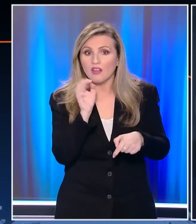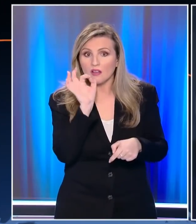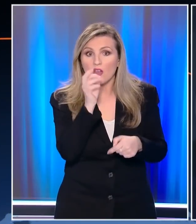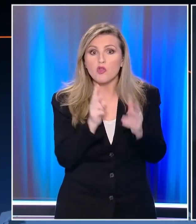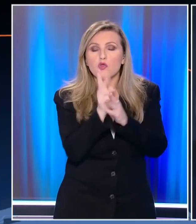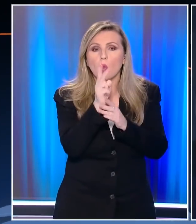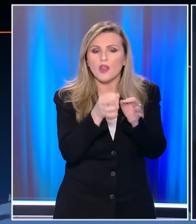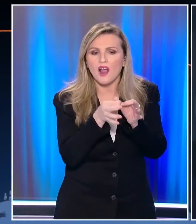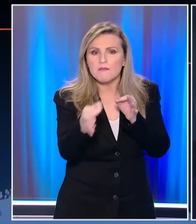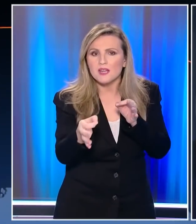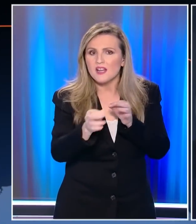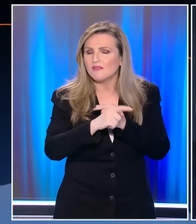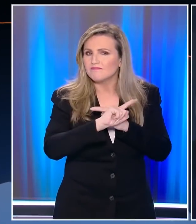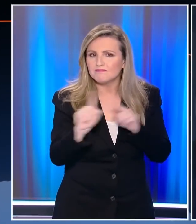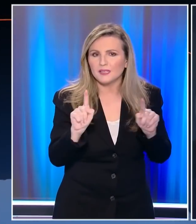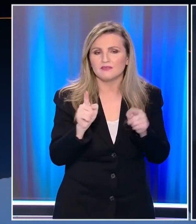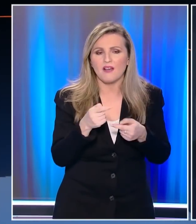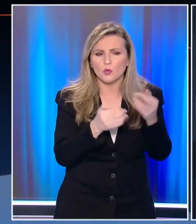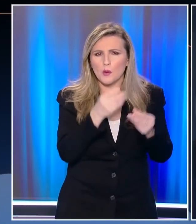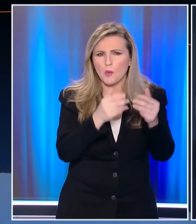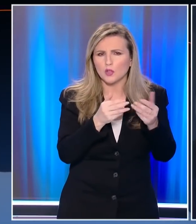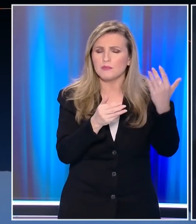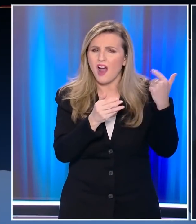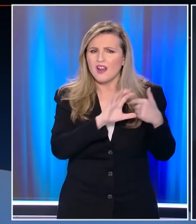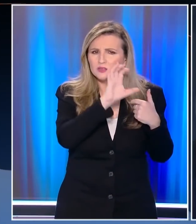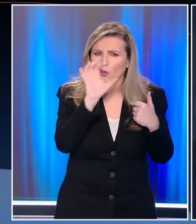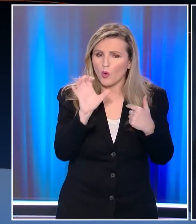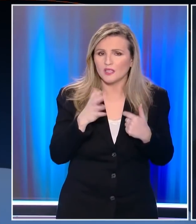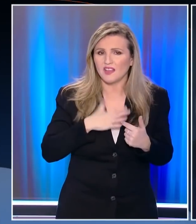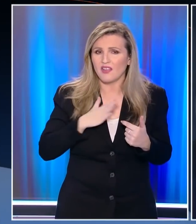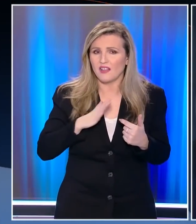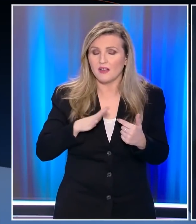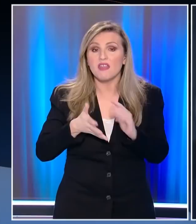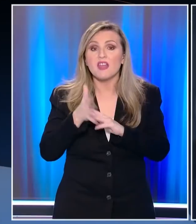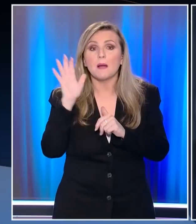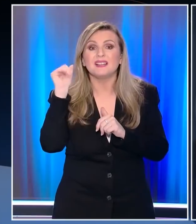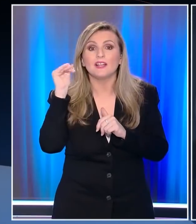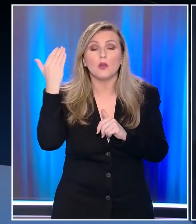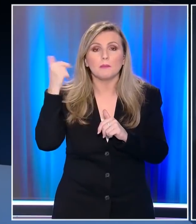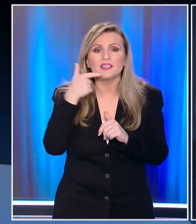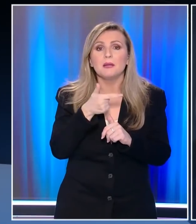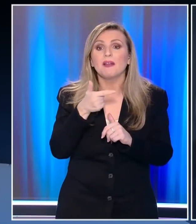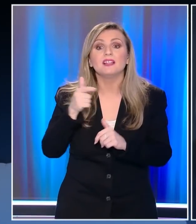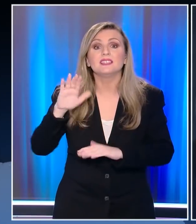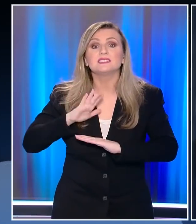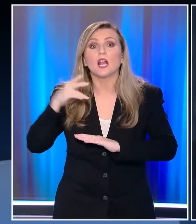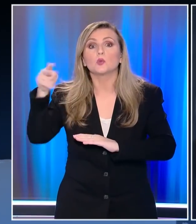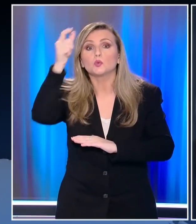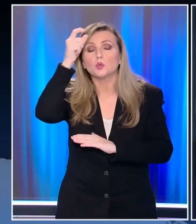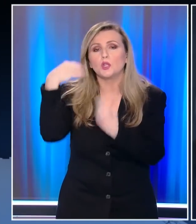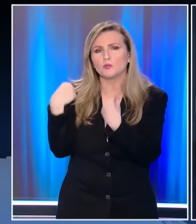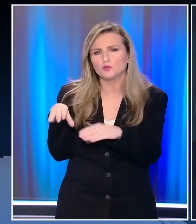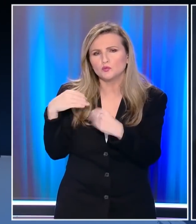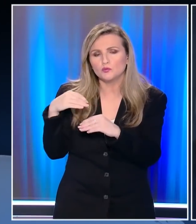για τα 12 μίλια. Αυτόν τον λάθος υπολογισμό τον έκαναν και άλλοι, δηλώνοντας μετά την 15η Ιουλίου, αυτός ο στρατός δεν μπορεί να κάνει τίποτα. Να